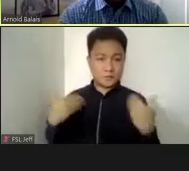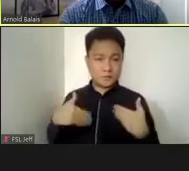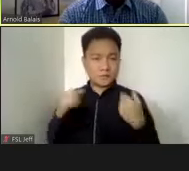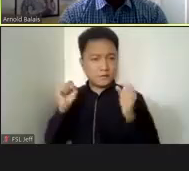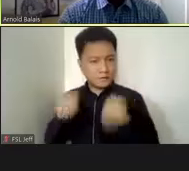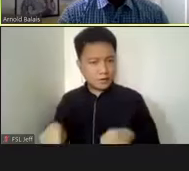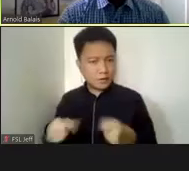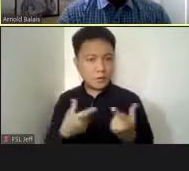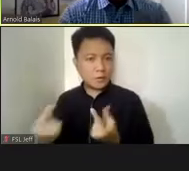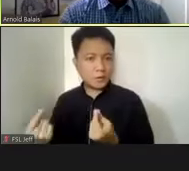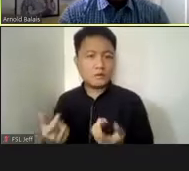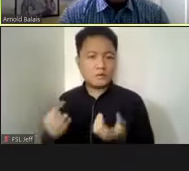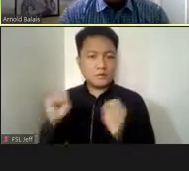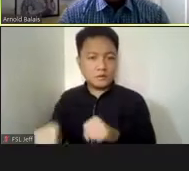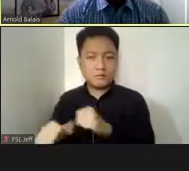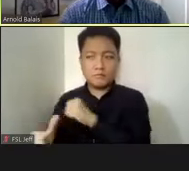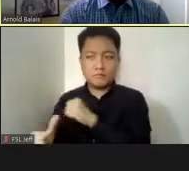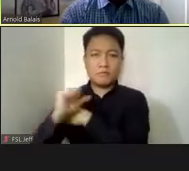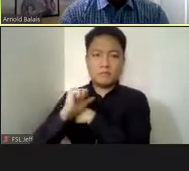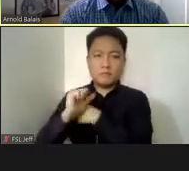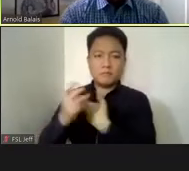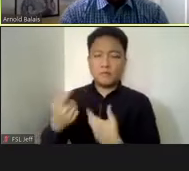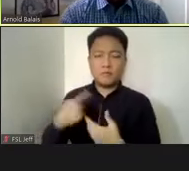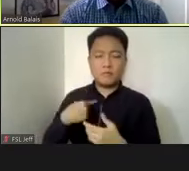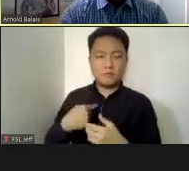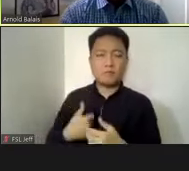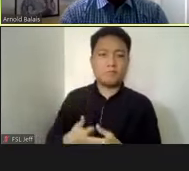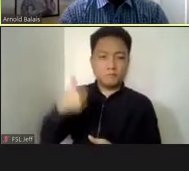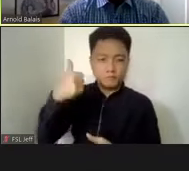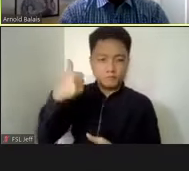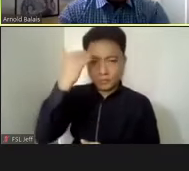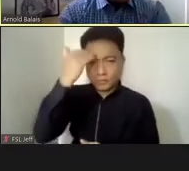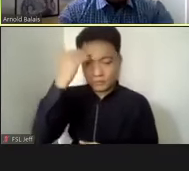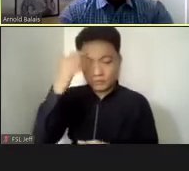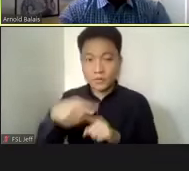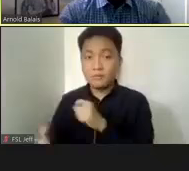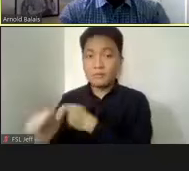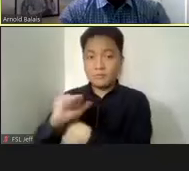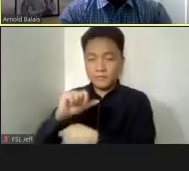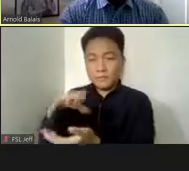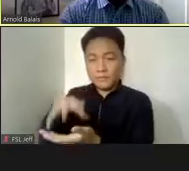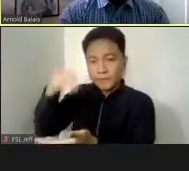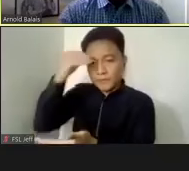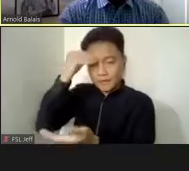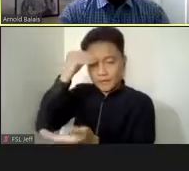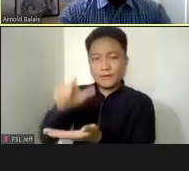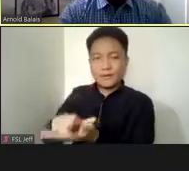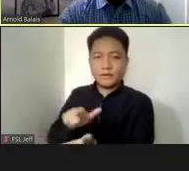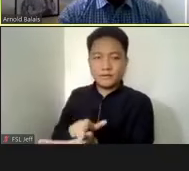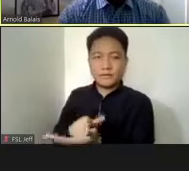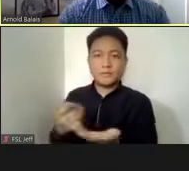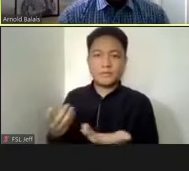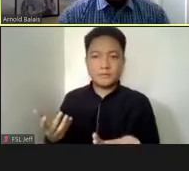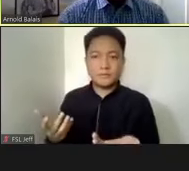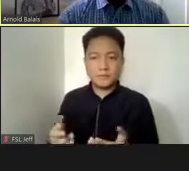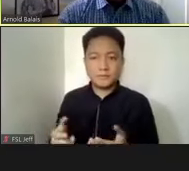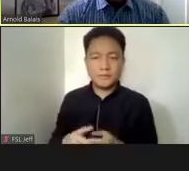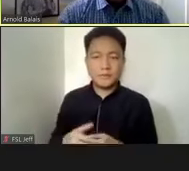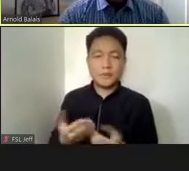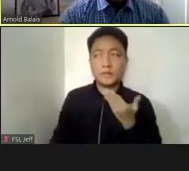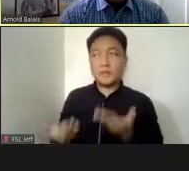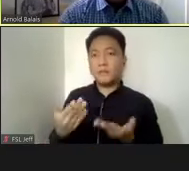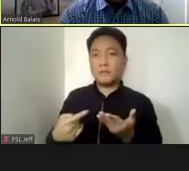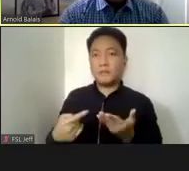back from zero. Masyadong lumaki yung ulo ko. No? So I think importante na character building for our athletes. Importante yung spiritual